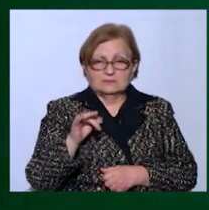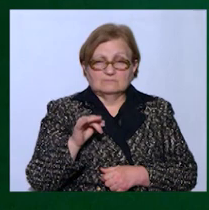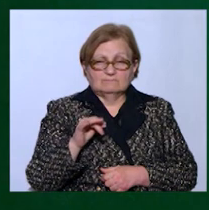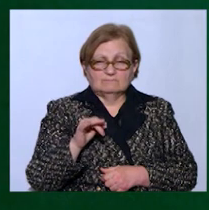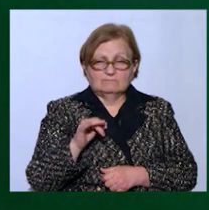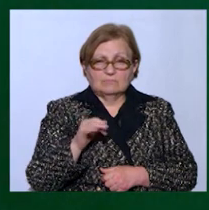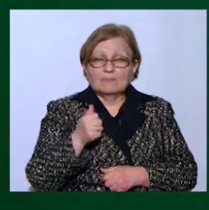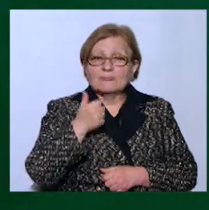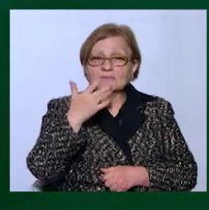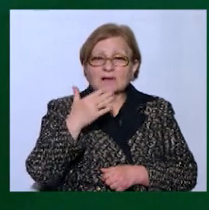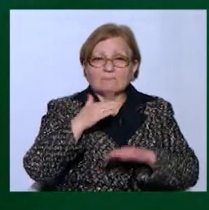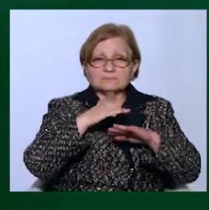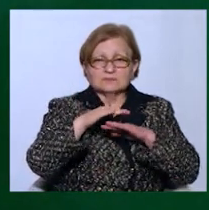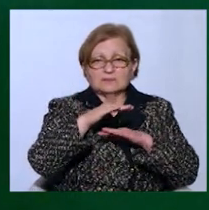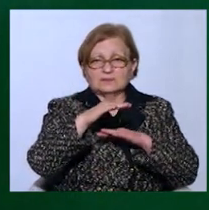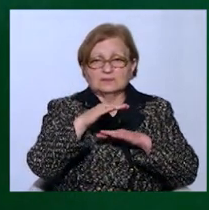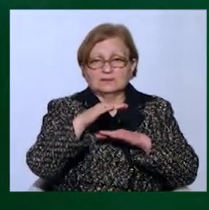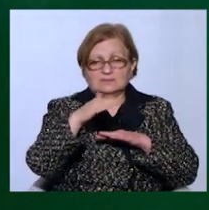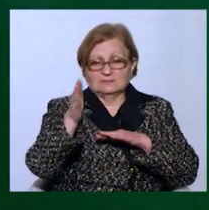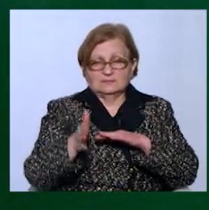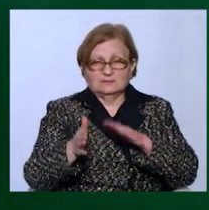აბა ნახოთ რამდენი წახნაგია. 1 ქვემოთ,